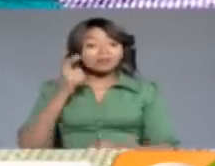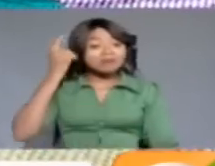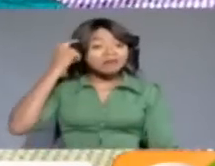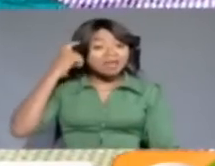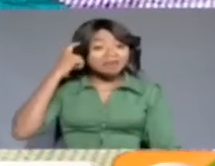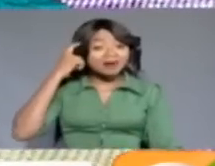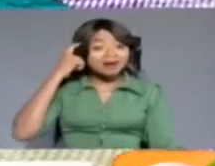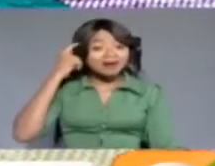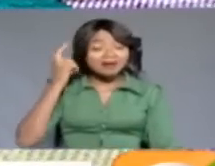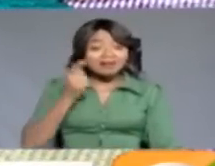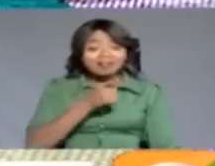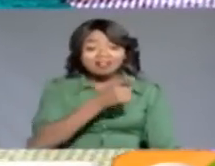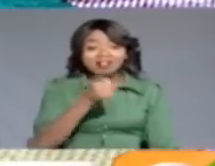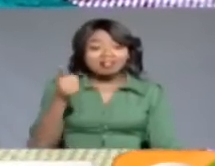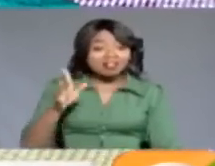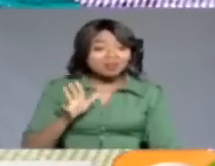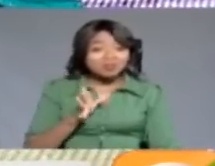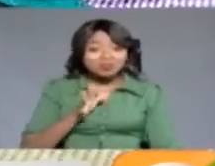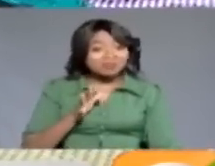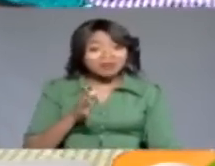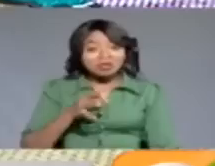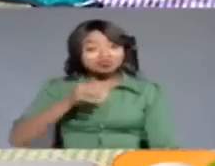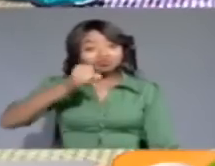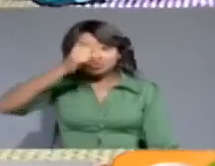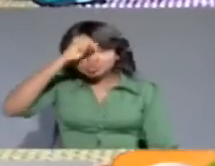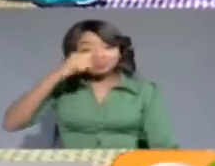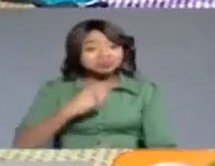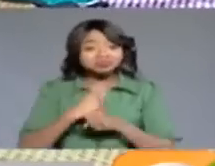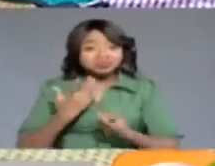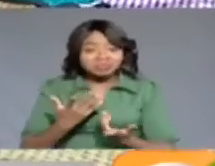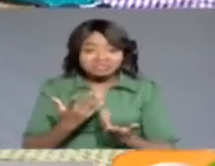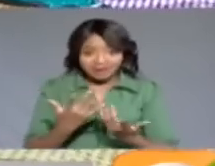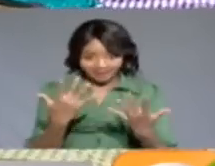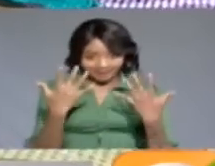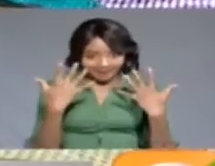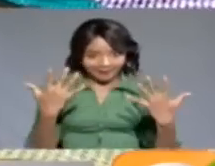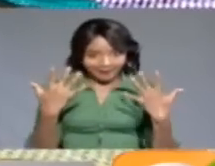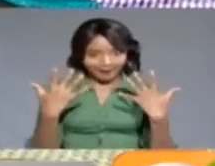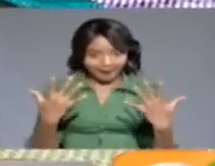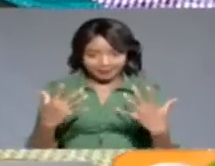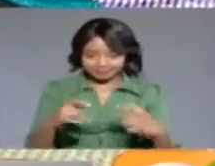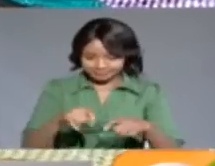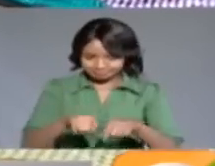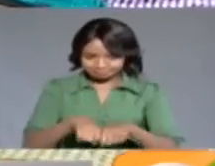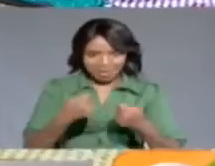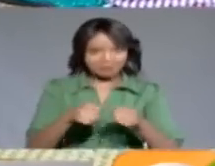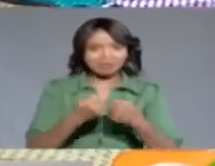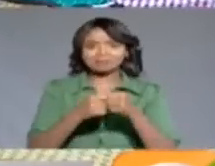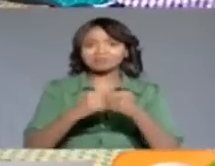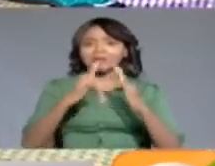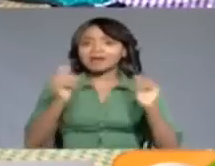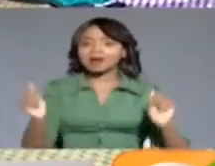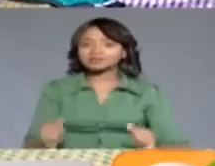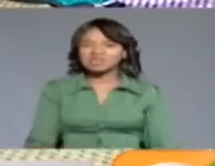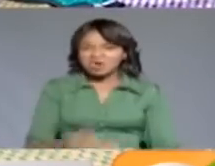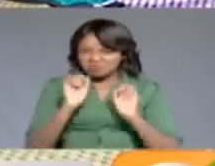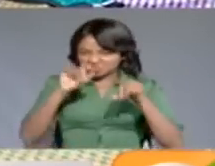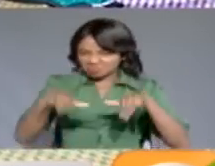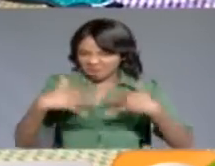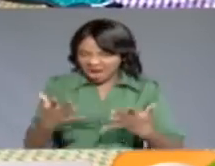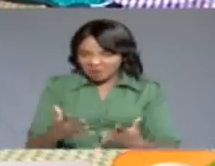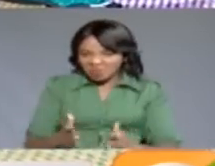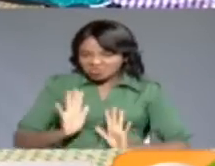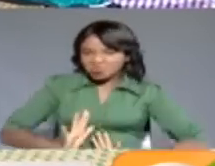wapumbavu walioandikwa ni kina nani? Maanake mwanamke mpumbavu hubomoa nyumba yake kwa mikono yake mwenyewe. Leo utamwachiaje mume wako watoto, alafu